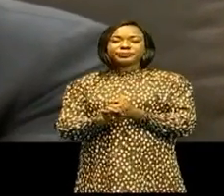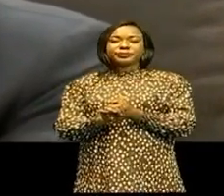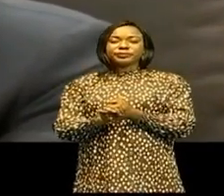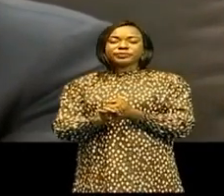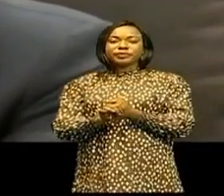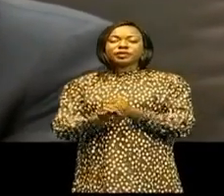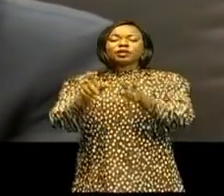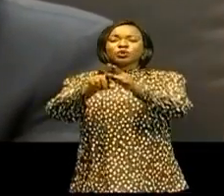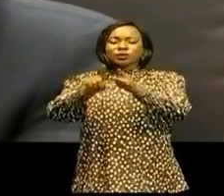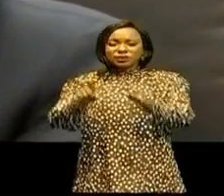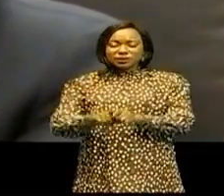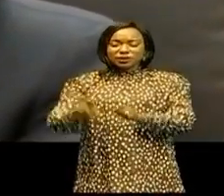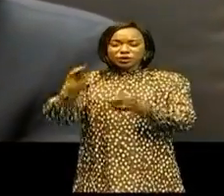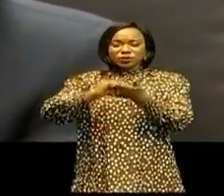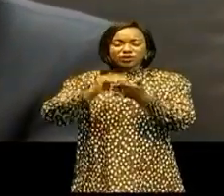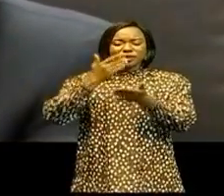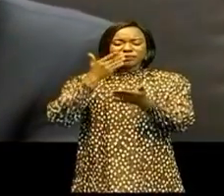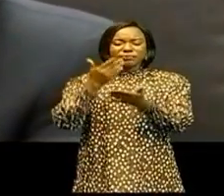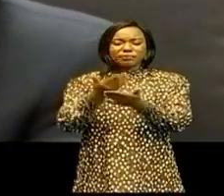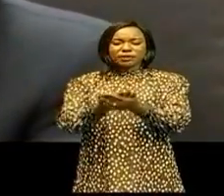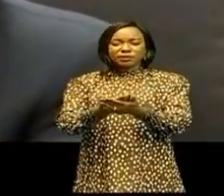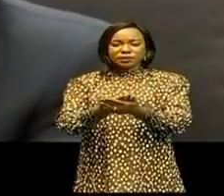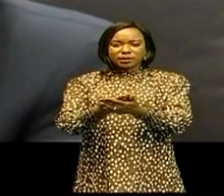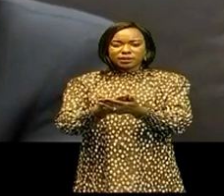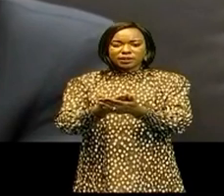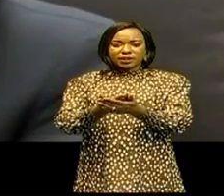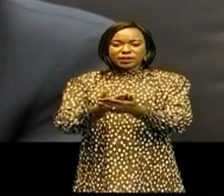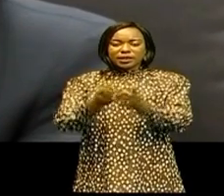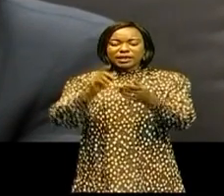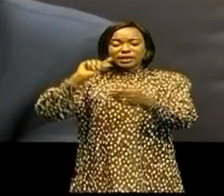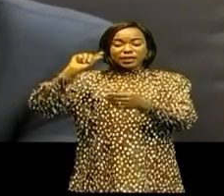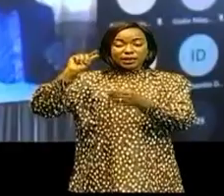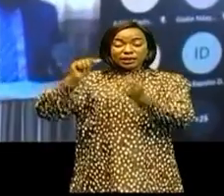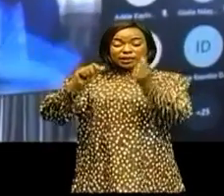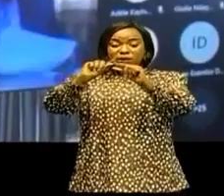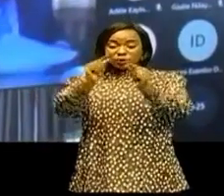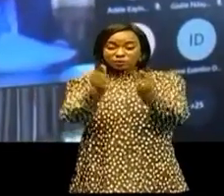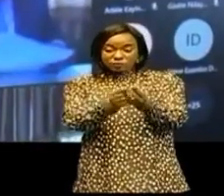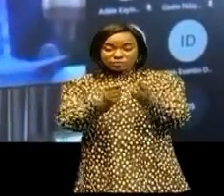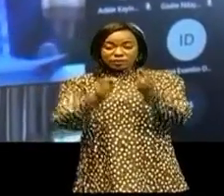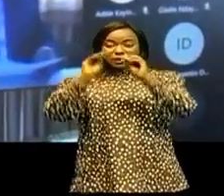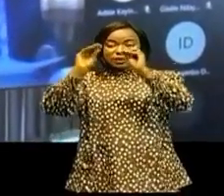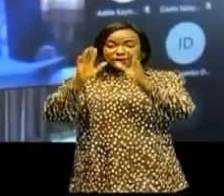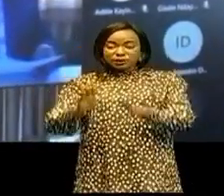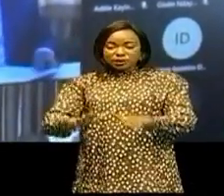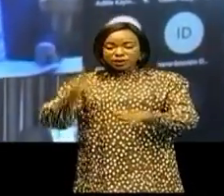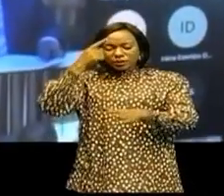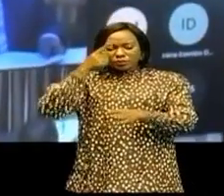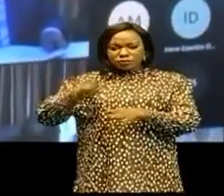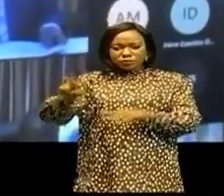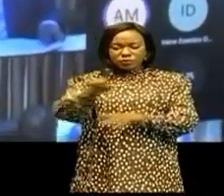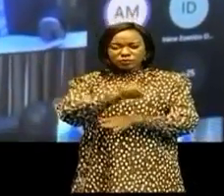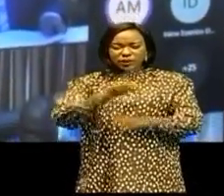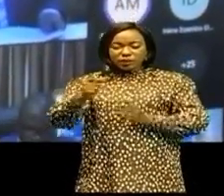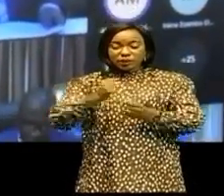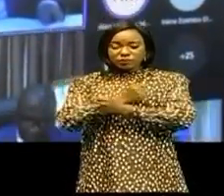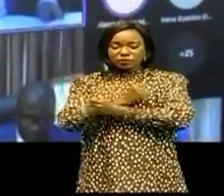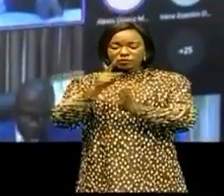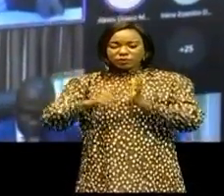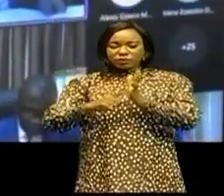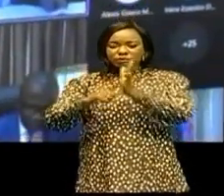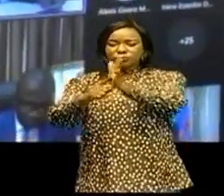Il a tenu à remercier les délégués des enseignants pour l'élan patriotique dont ils ont fait preuve